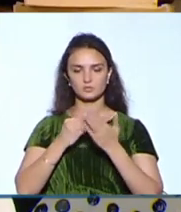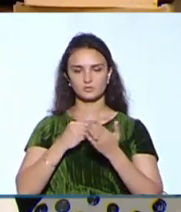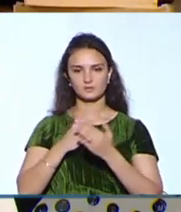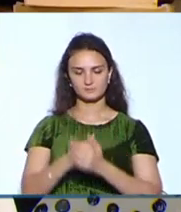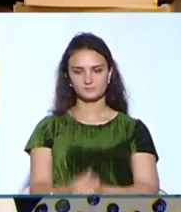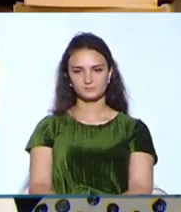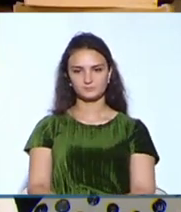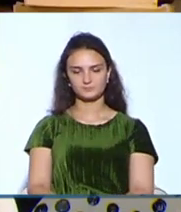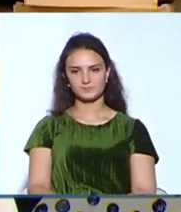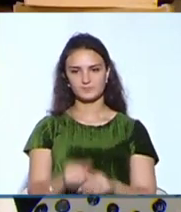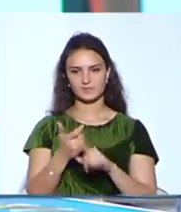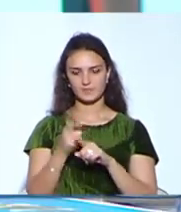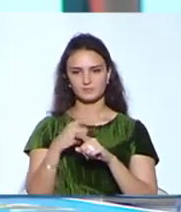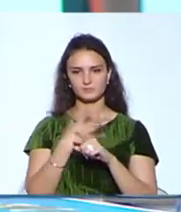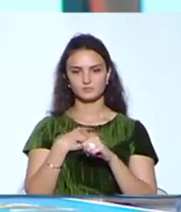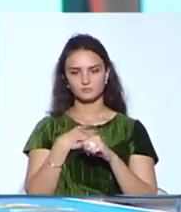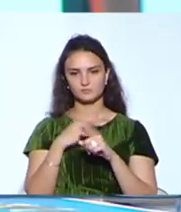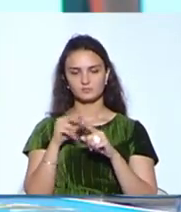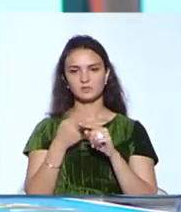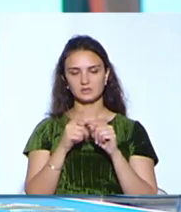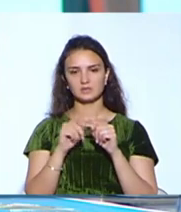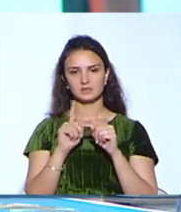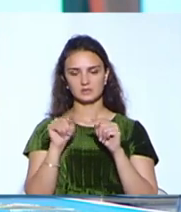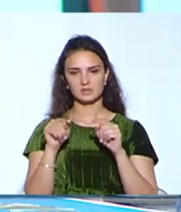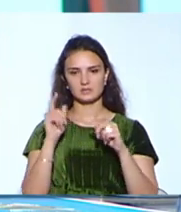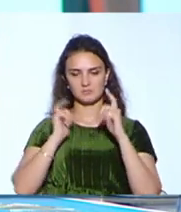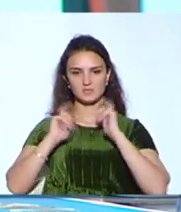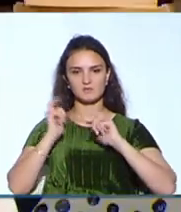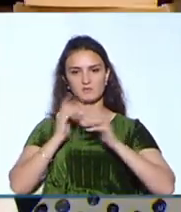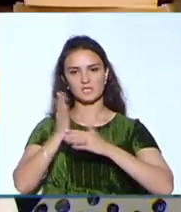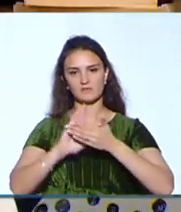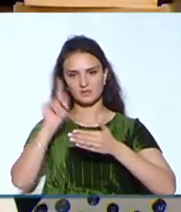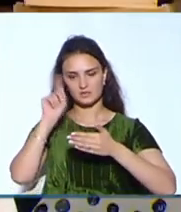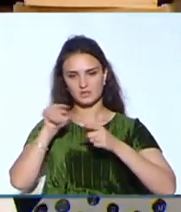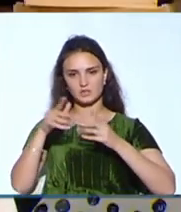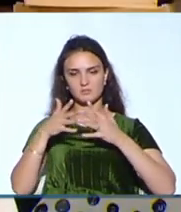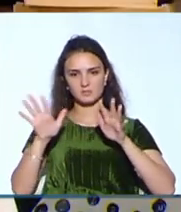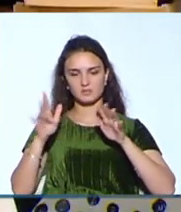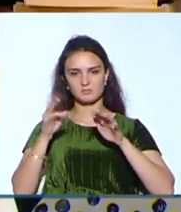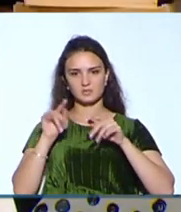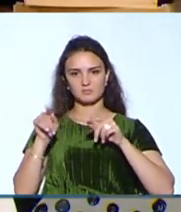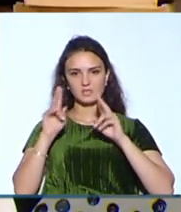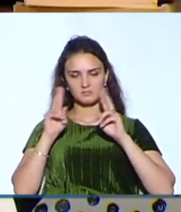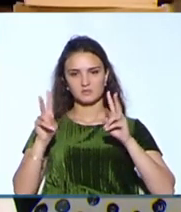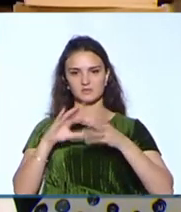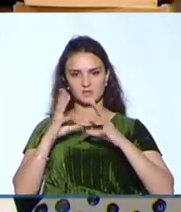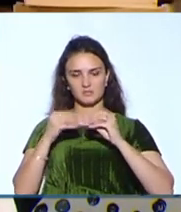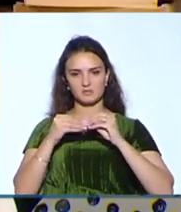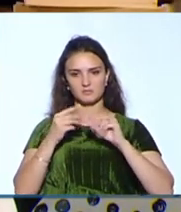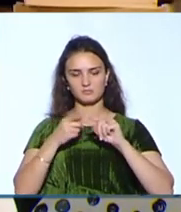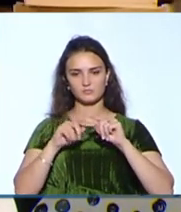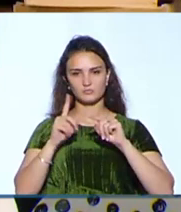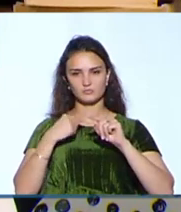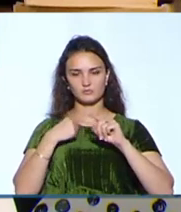პორტრეტს. ეს ძალიან მნიშვნელოვანია. რაღაც წილი მასწავლებელმა იცის შენზე უკეთ, მაგრამ არც იმან იცის ყველაფერი, იმიტომ